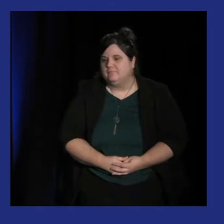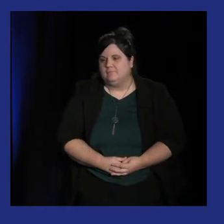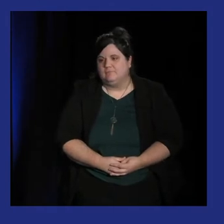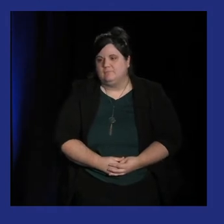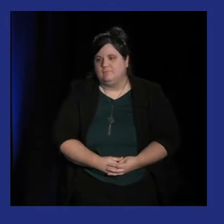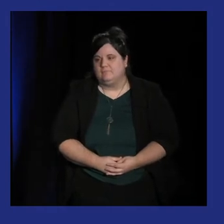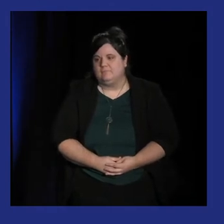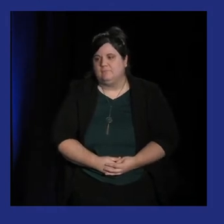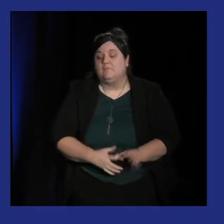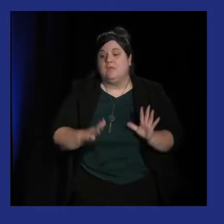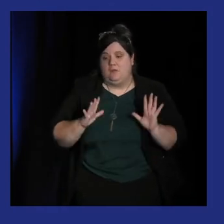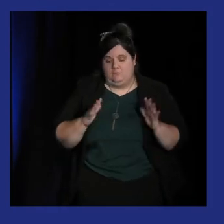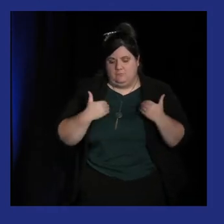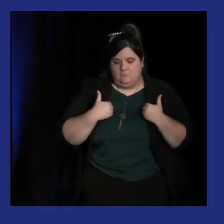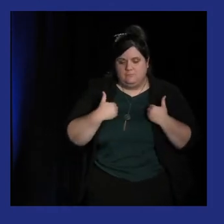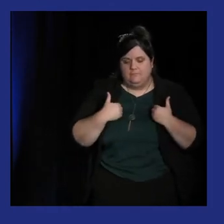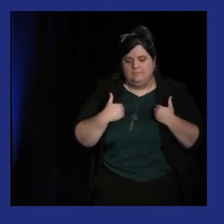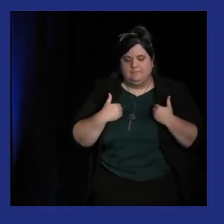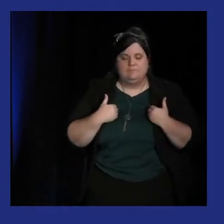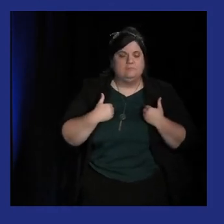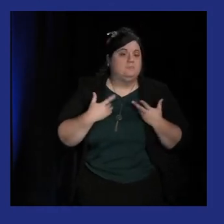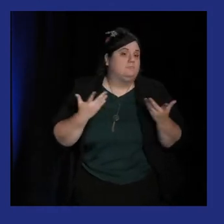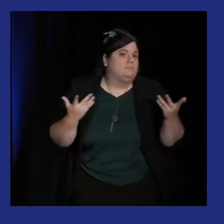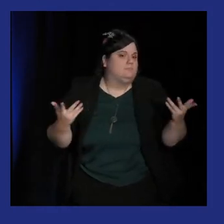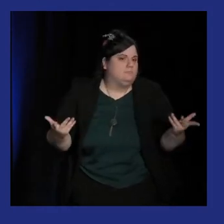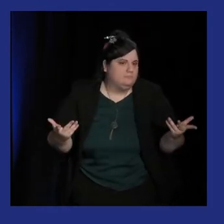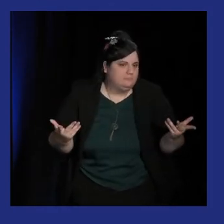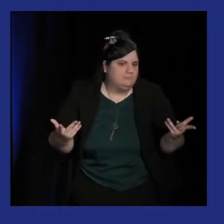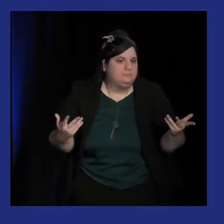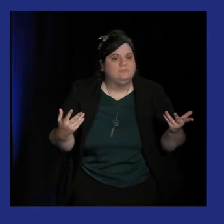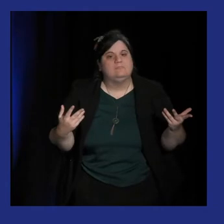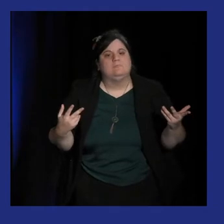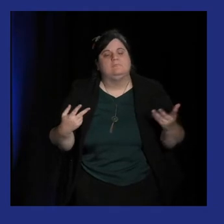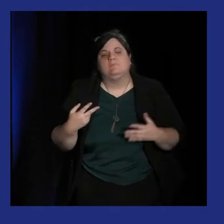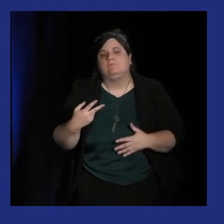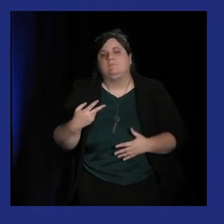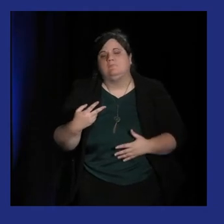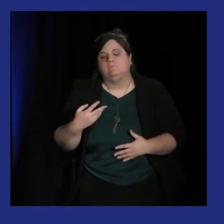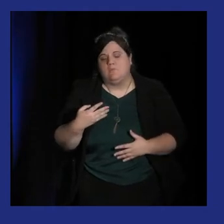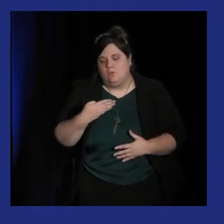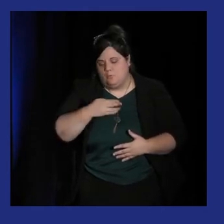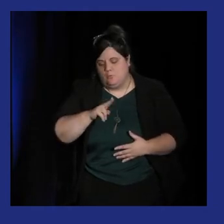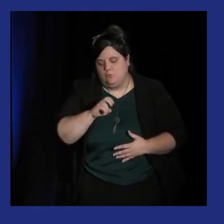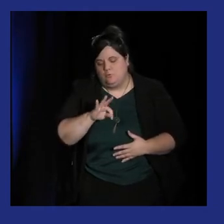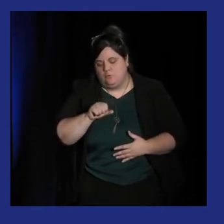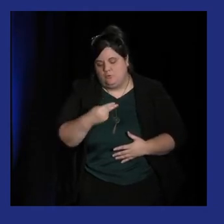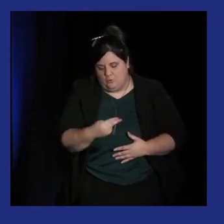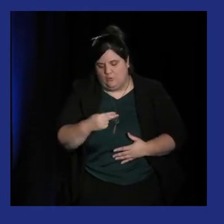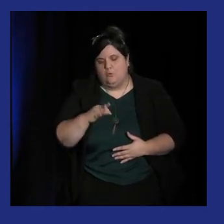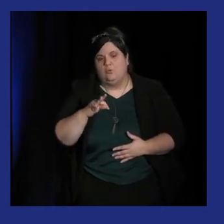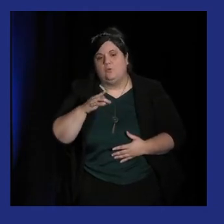alors personnellement je pense que on peut pas vraiment qualifier Mutant Ninja et katana de pionnier contrairement à wayo puisque finalement